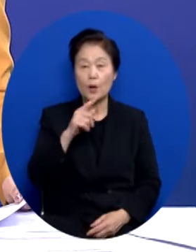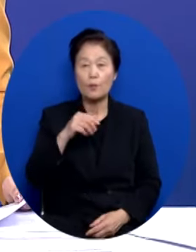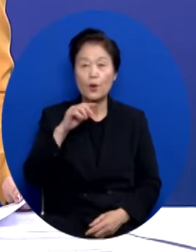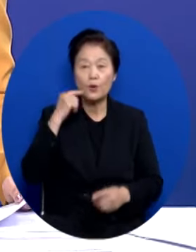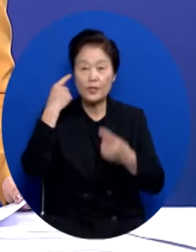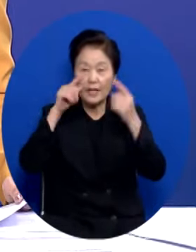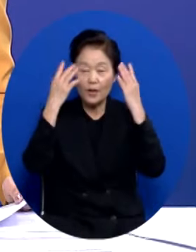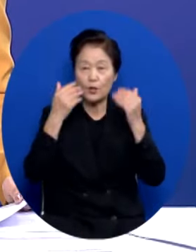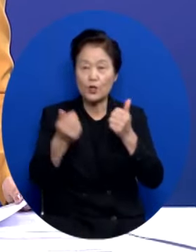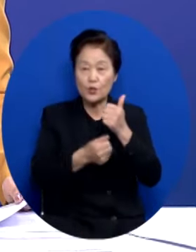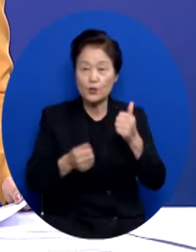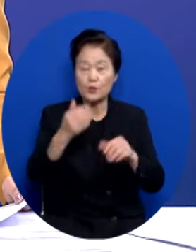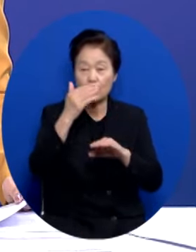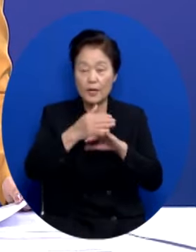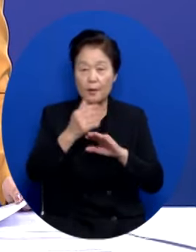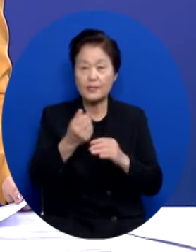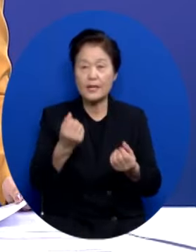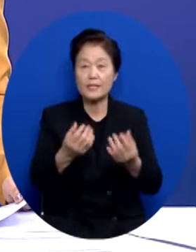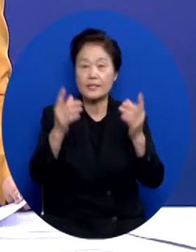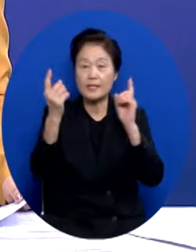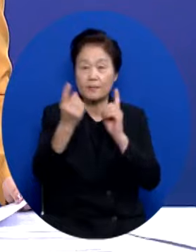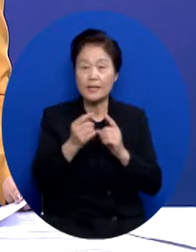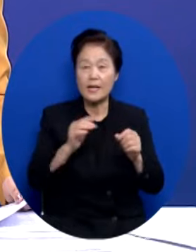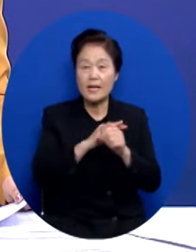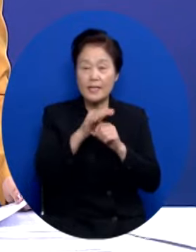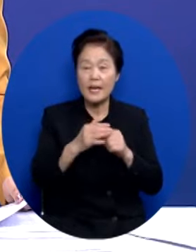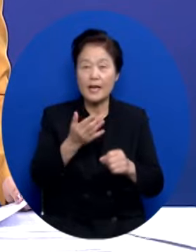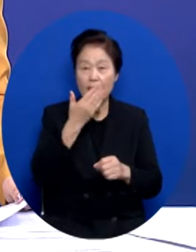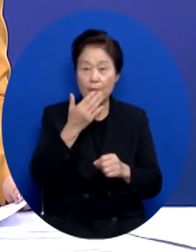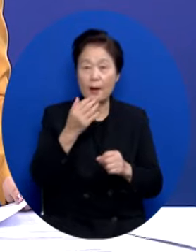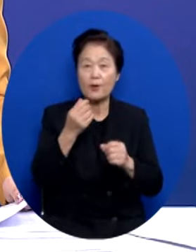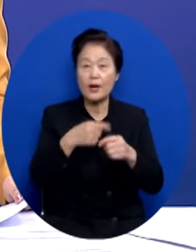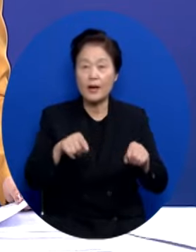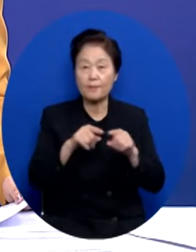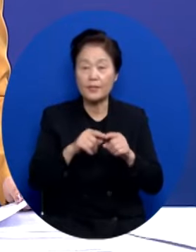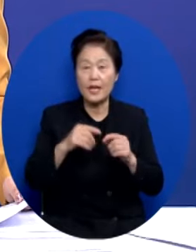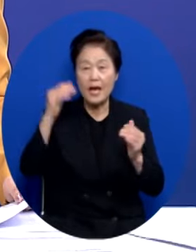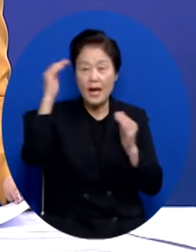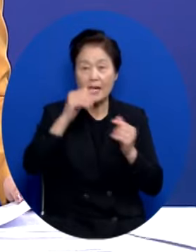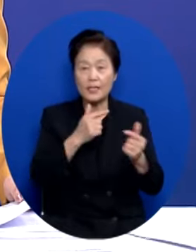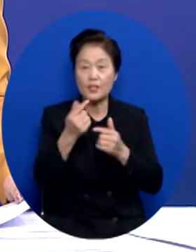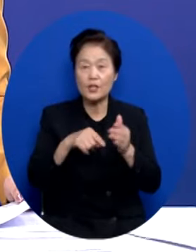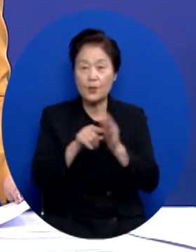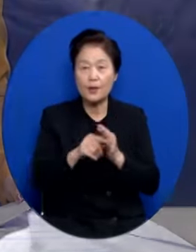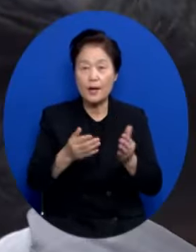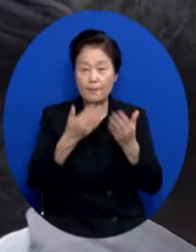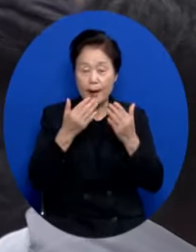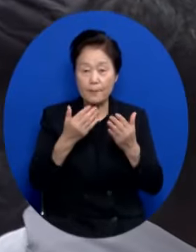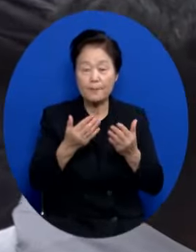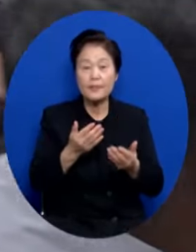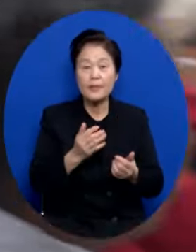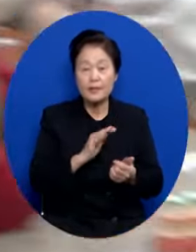모건대학교가 추수감사절을 맞아 사랑의 밥터와 함께 유학생들을 위한 식사 섬김을 진행했습니다.